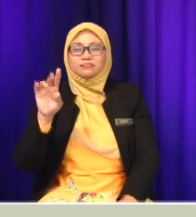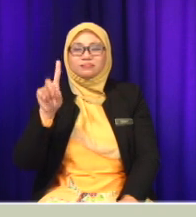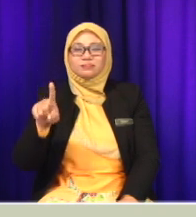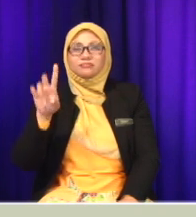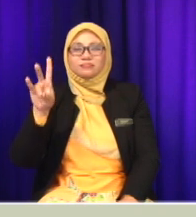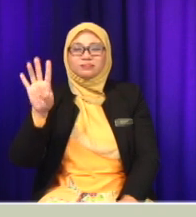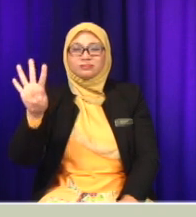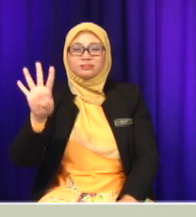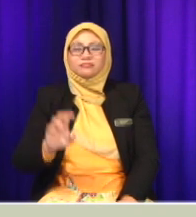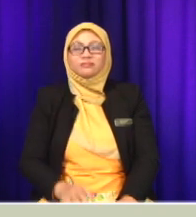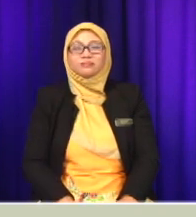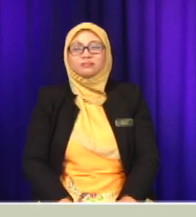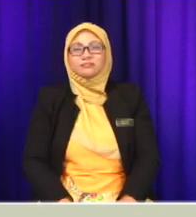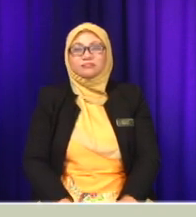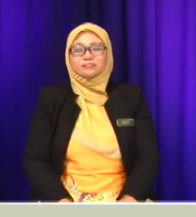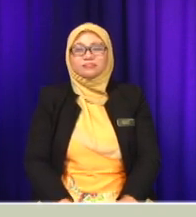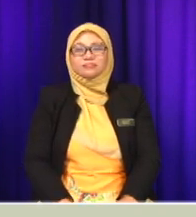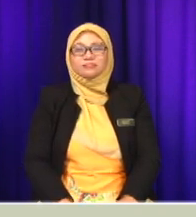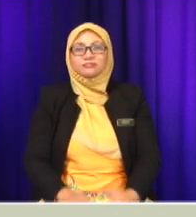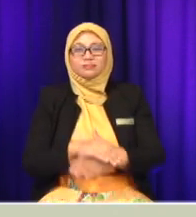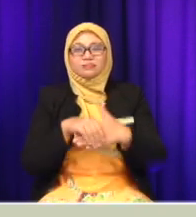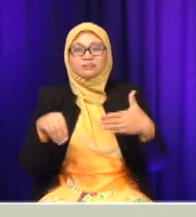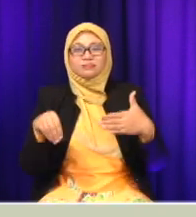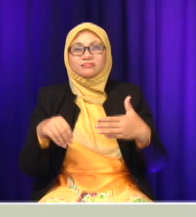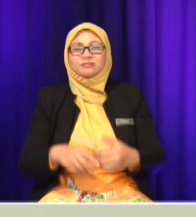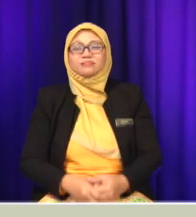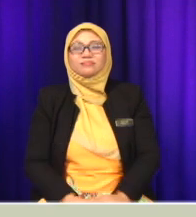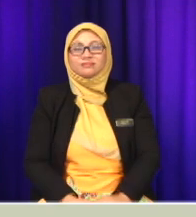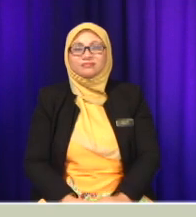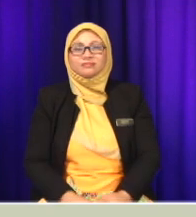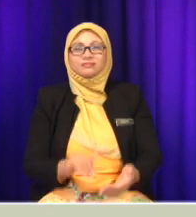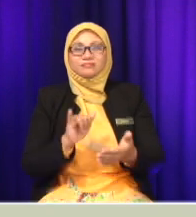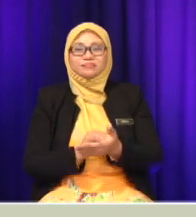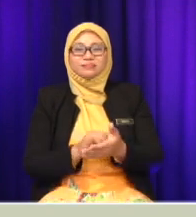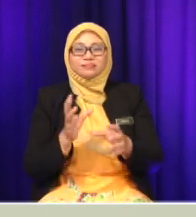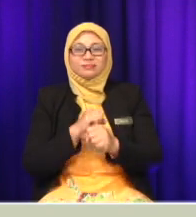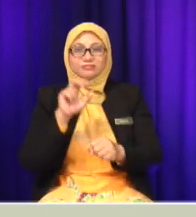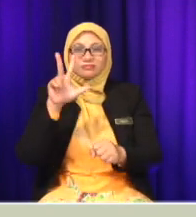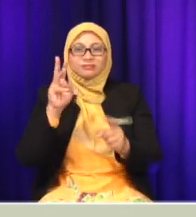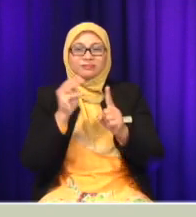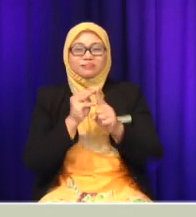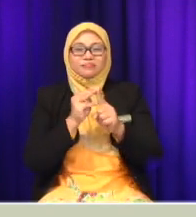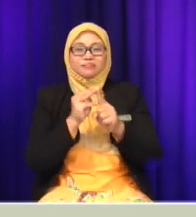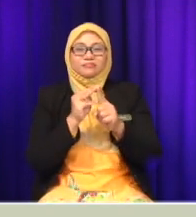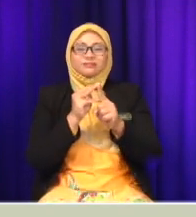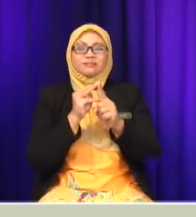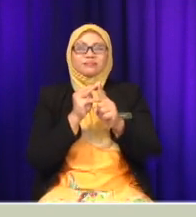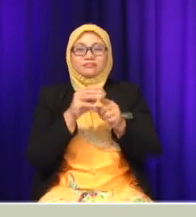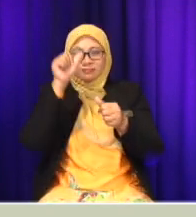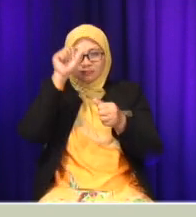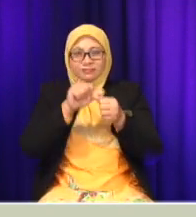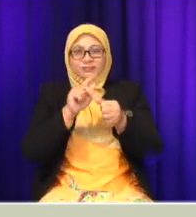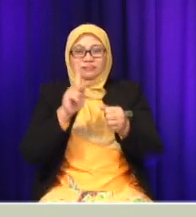jumlah rm174 oke di situ dapat markah baik jadi saya nak Ingatkan pada